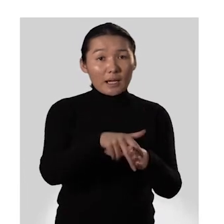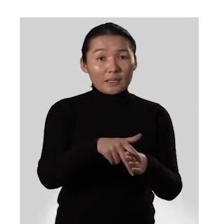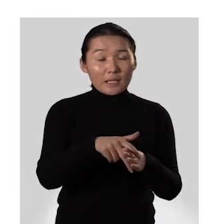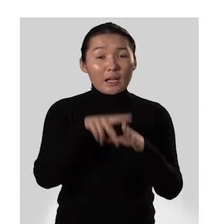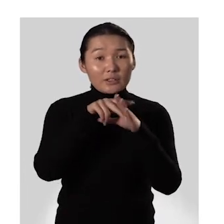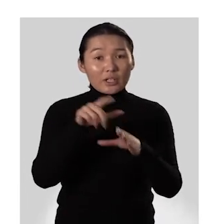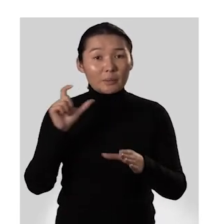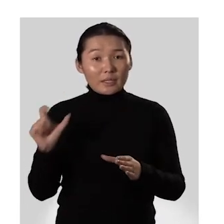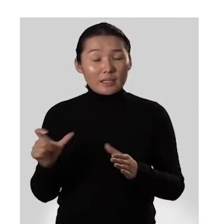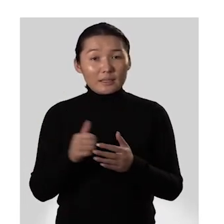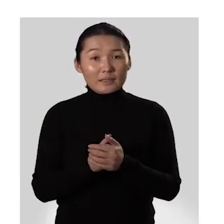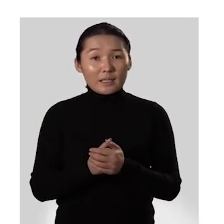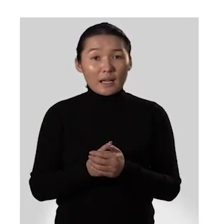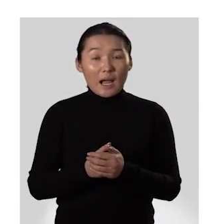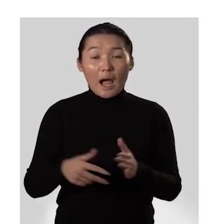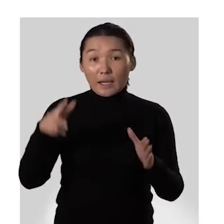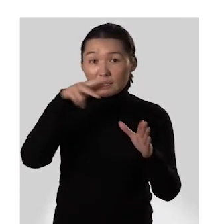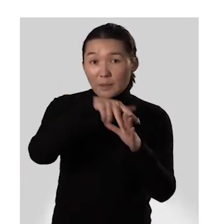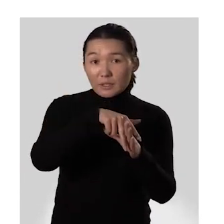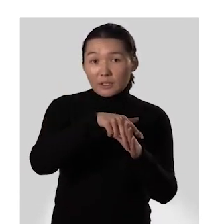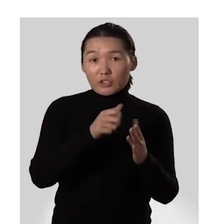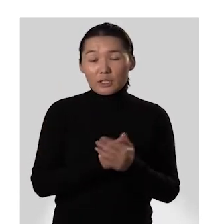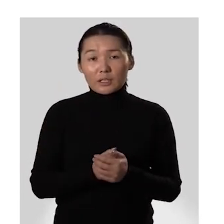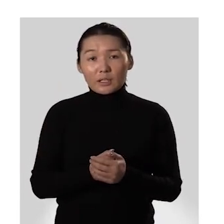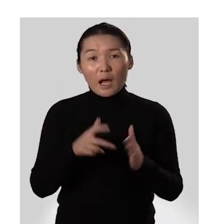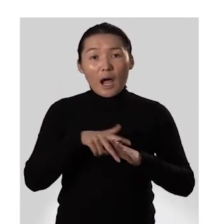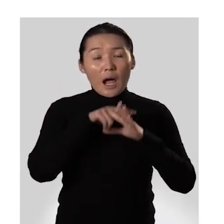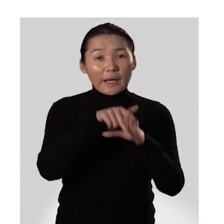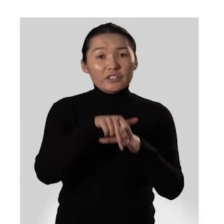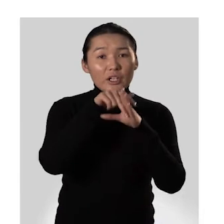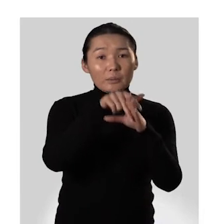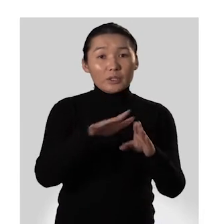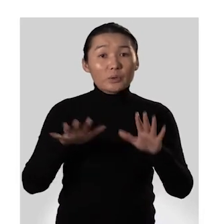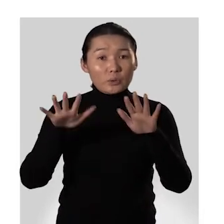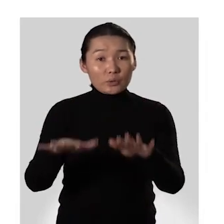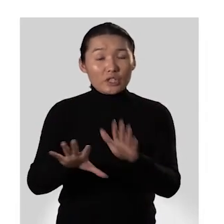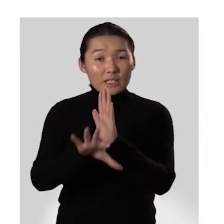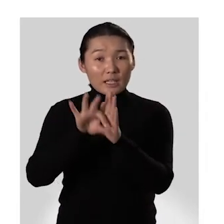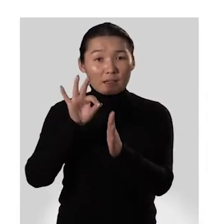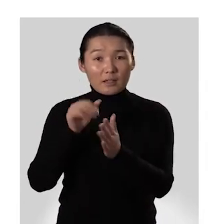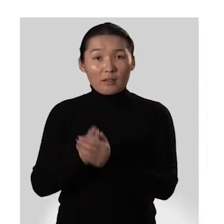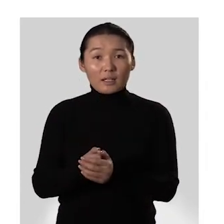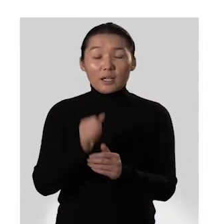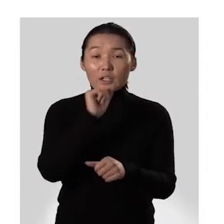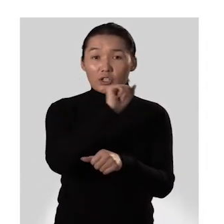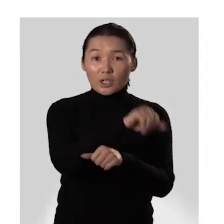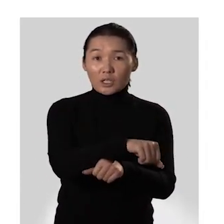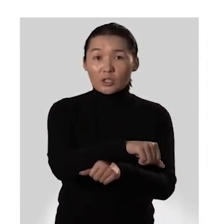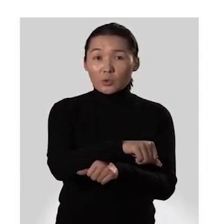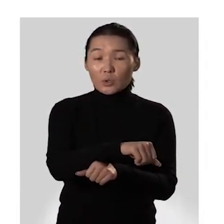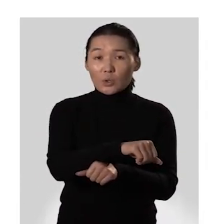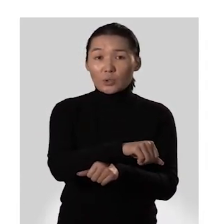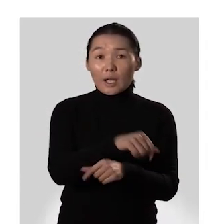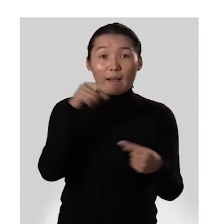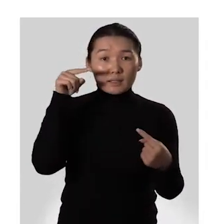чабендестер атка минишет, ат чабыш өтүүчү жер тандалат, жеңүүчүлөр